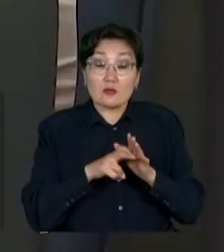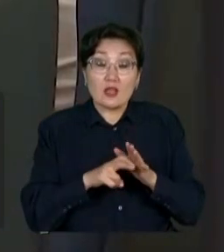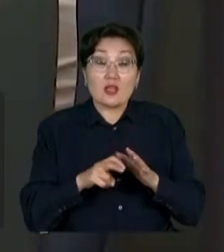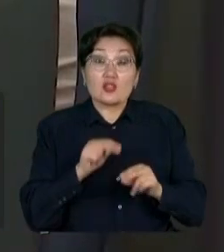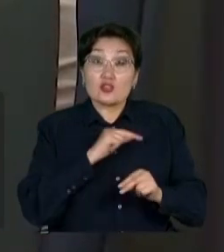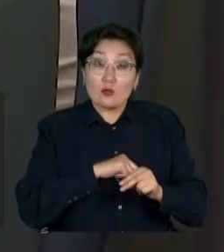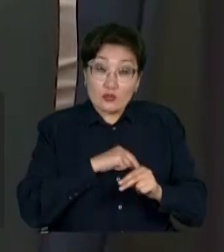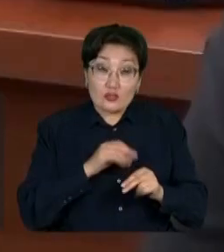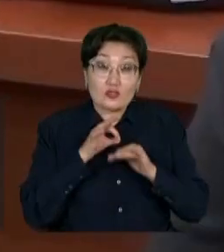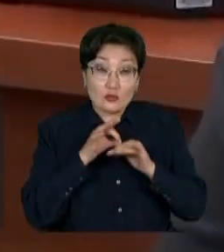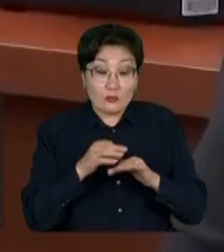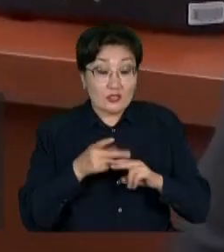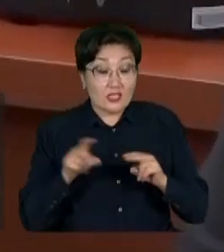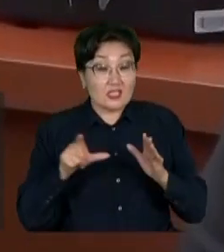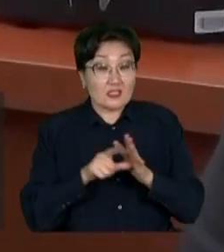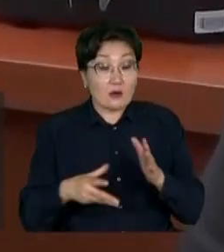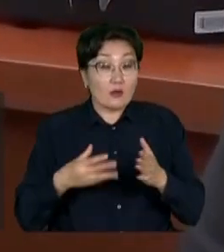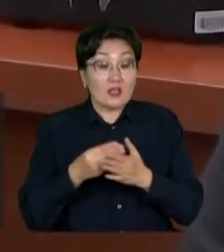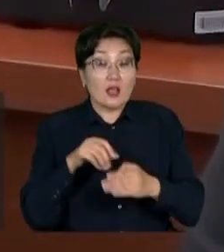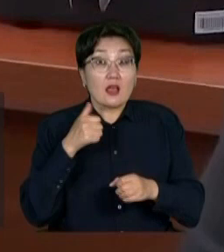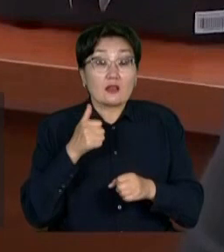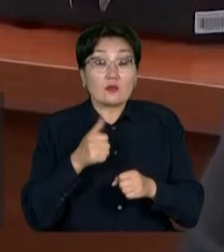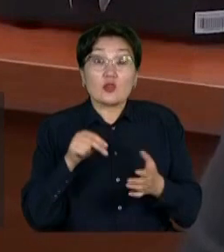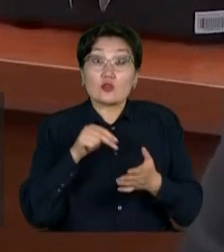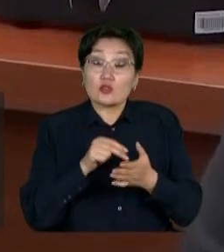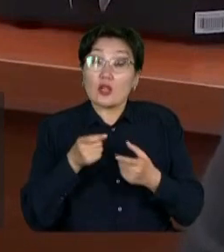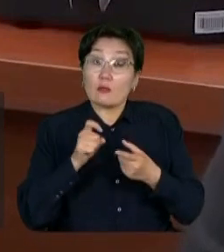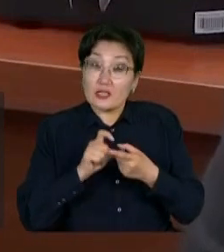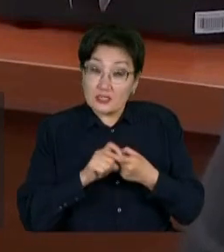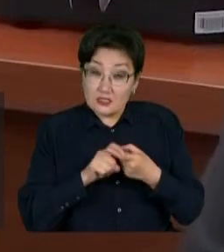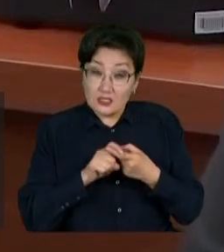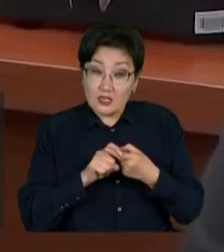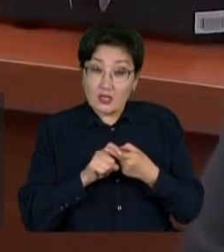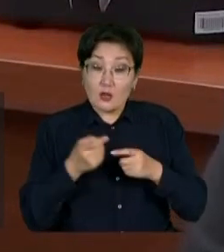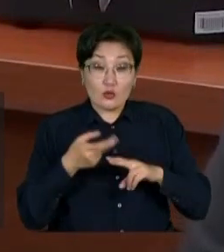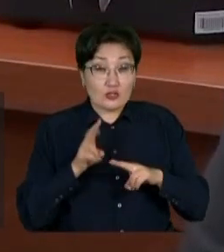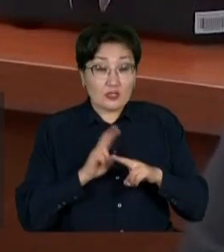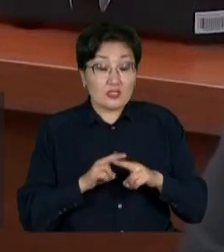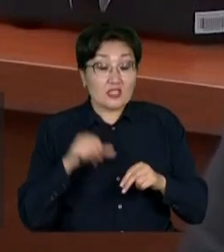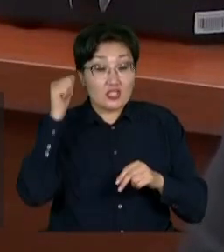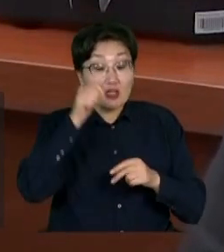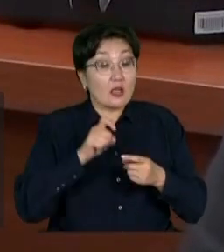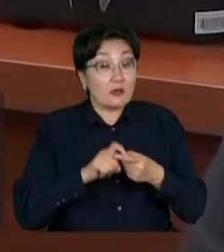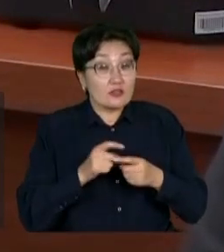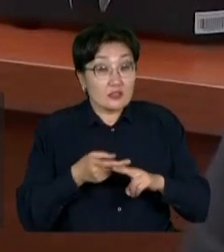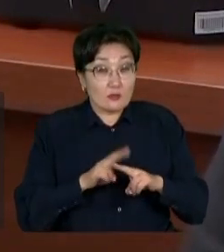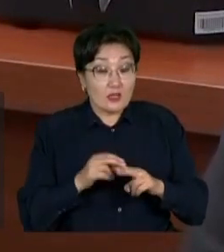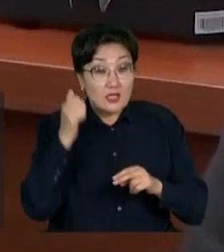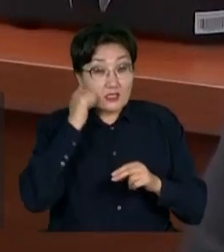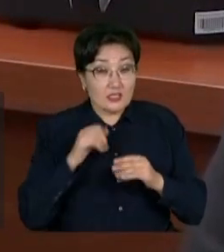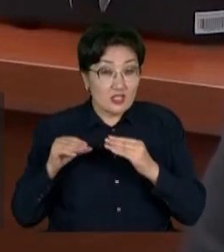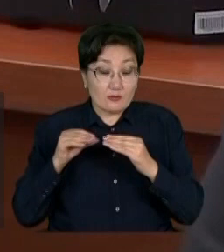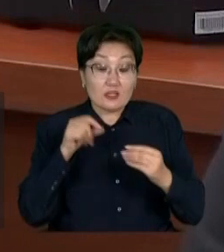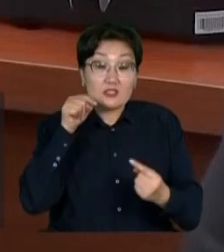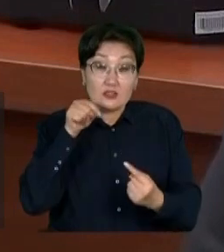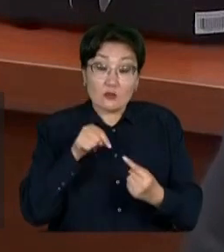жүр. Сондықтан бұл салық салған кезде базасын қарайды, құнына байланысты, бұның жылына байланысты. Сондықтан біз осы ескі машиналар